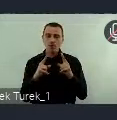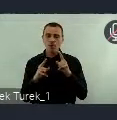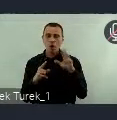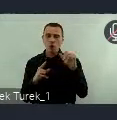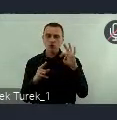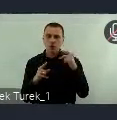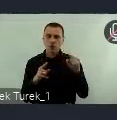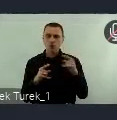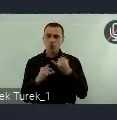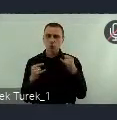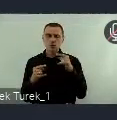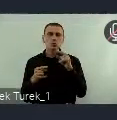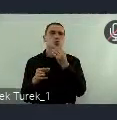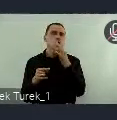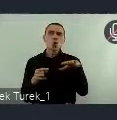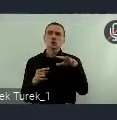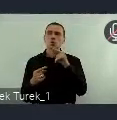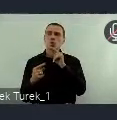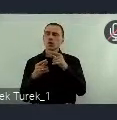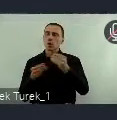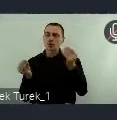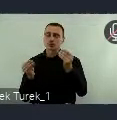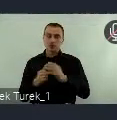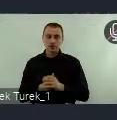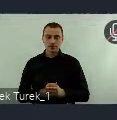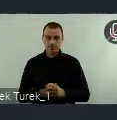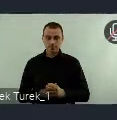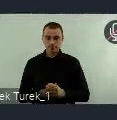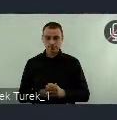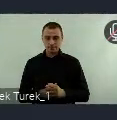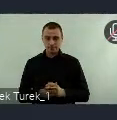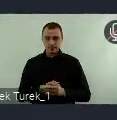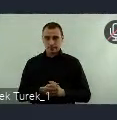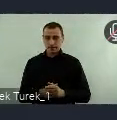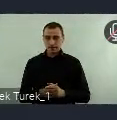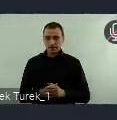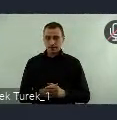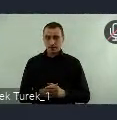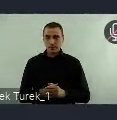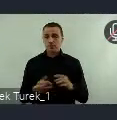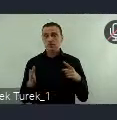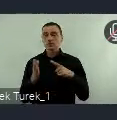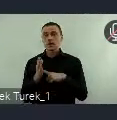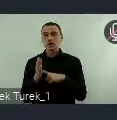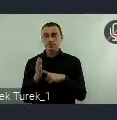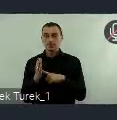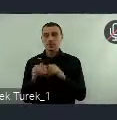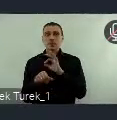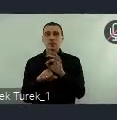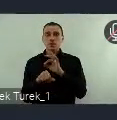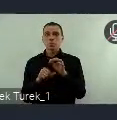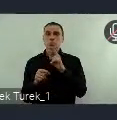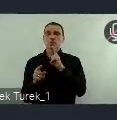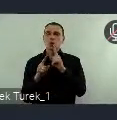obywatelskiego wśród wszystko No jak rozumiem Projekt zmierzający do tego że będą realizowane debaty bo